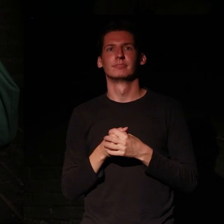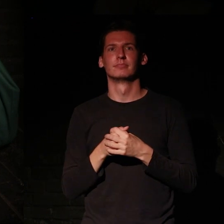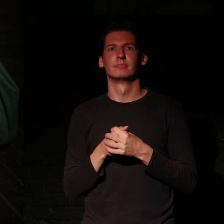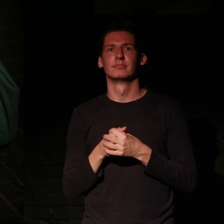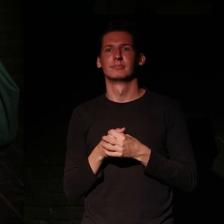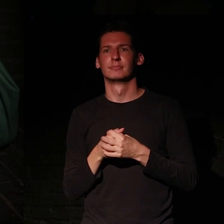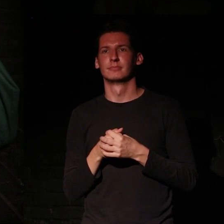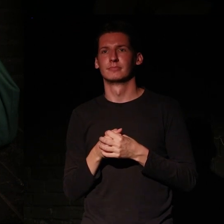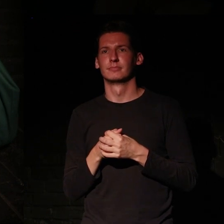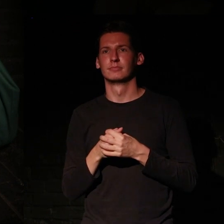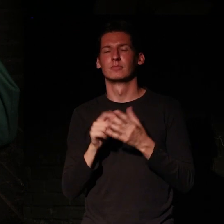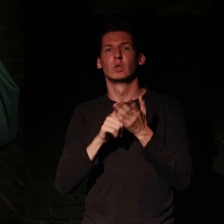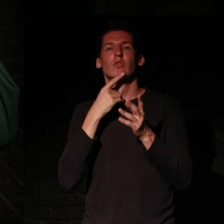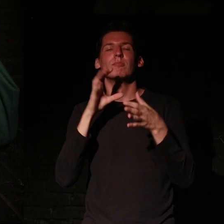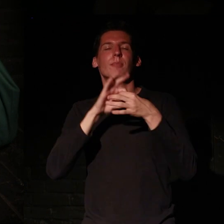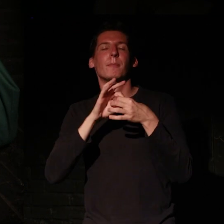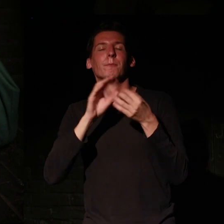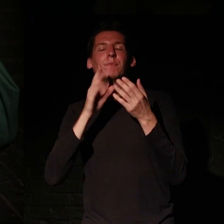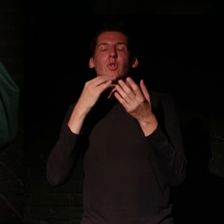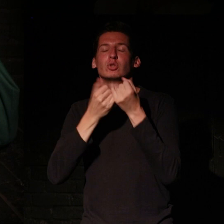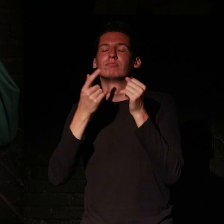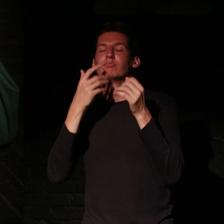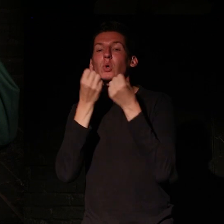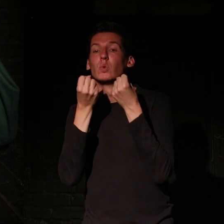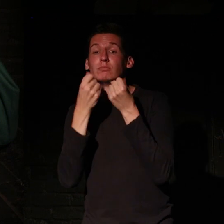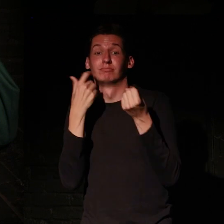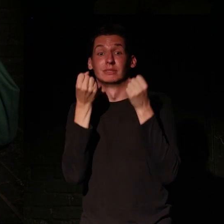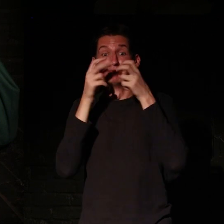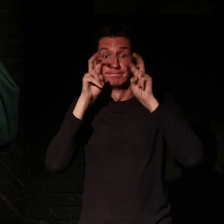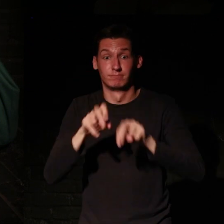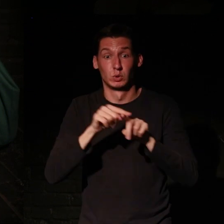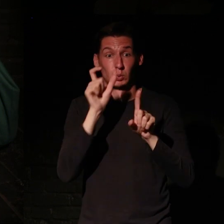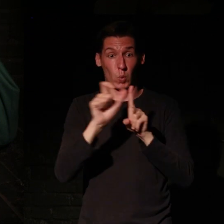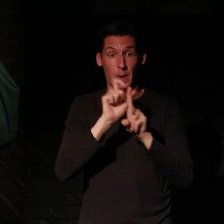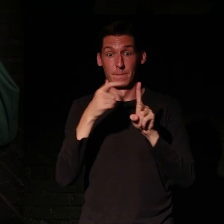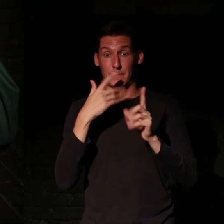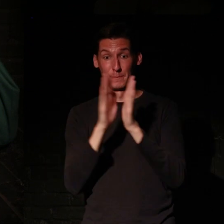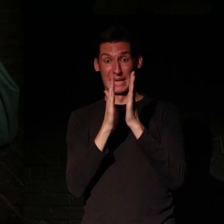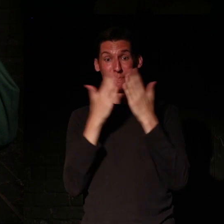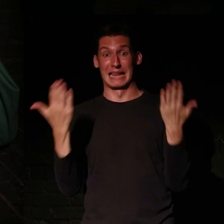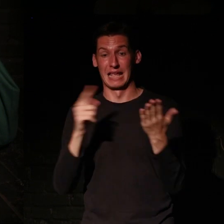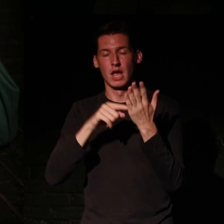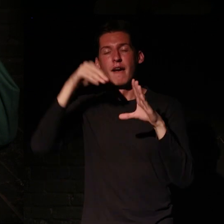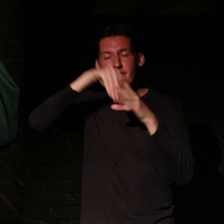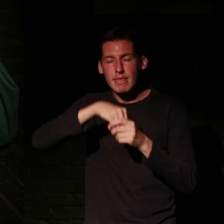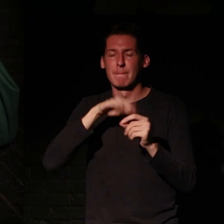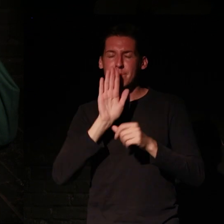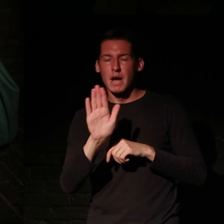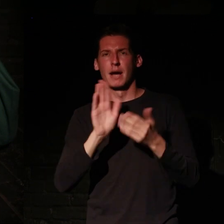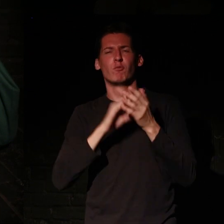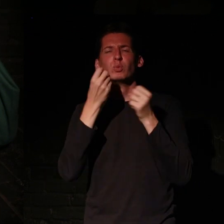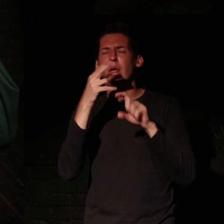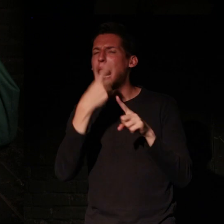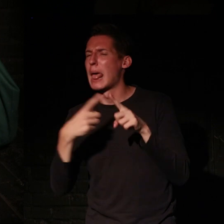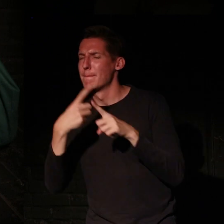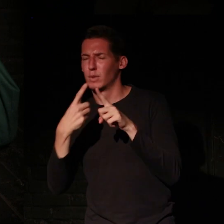potem kodeksu. A więc już sama nazwa Biblia mieści w sobie